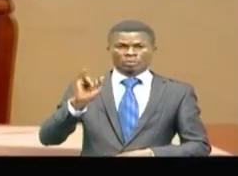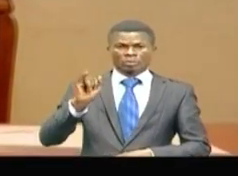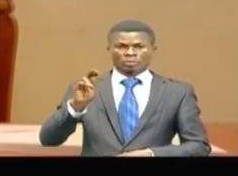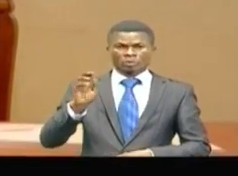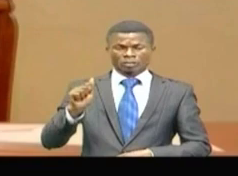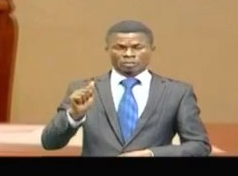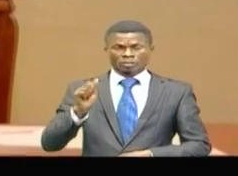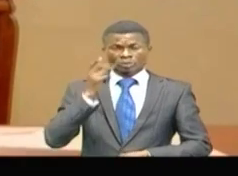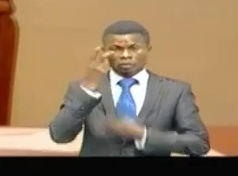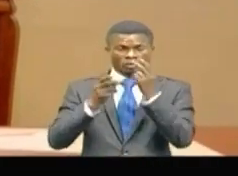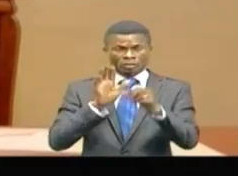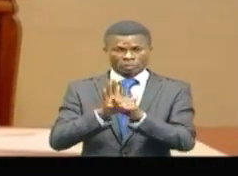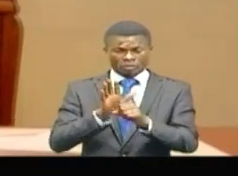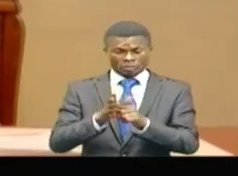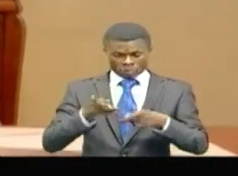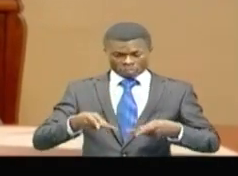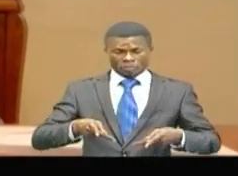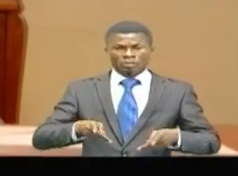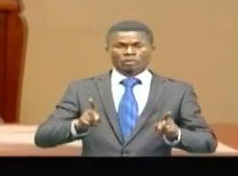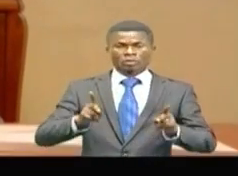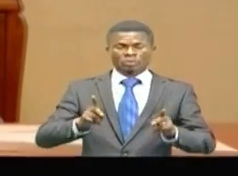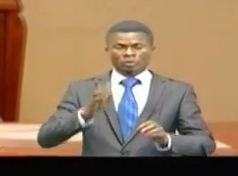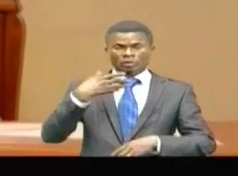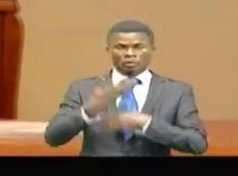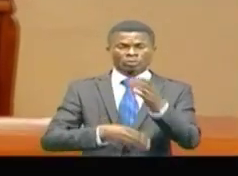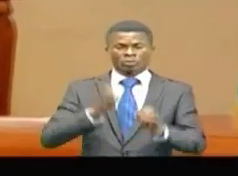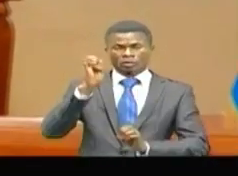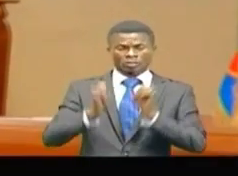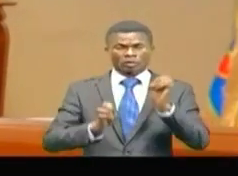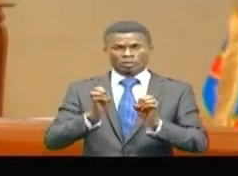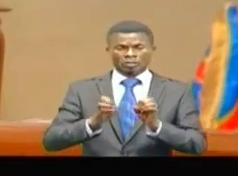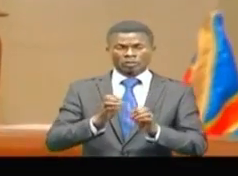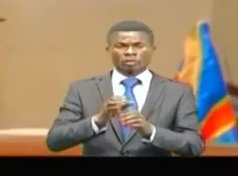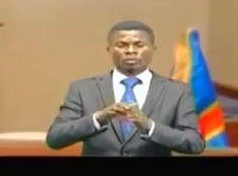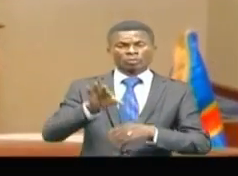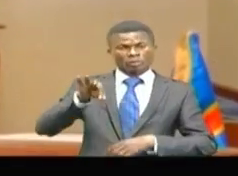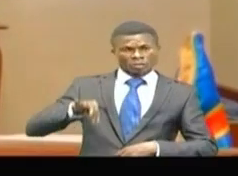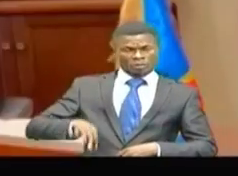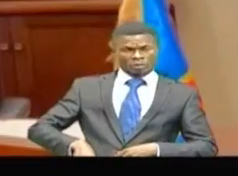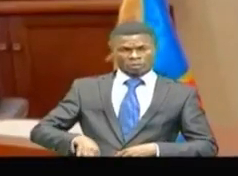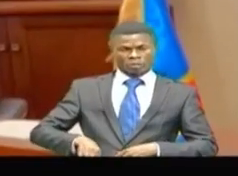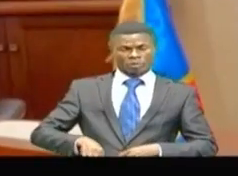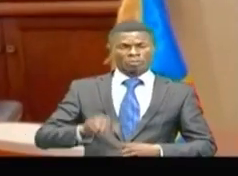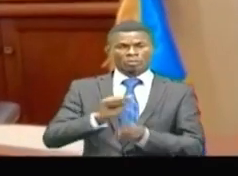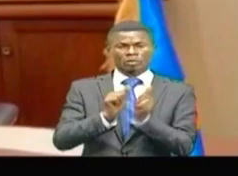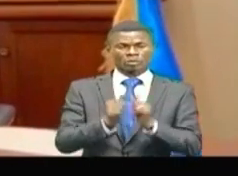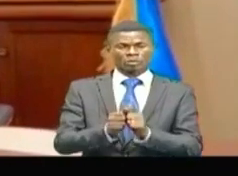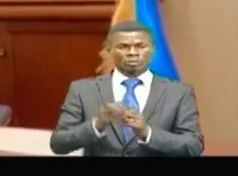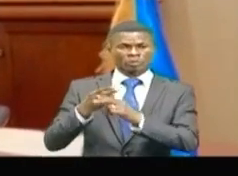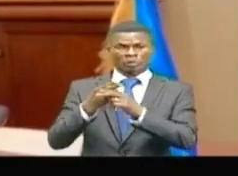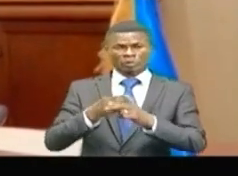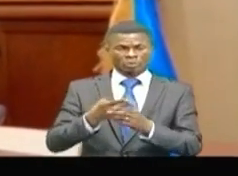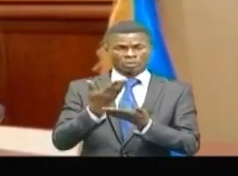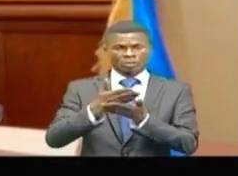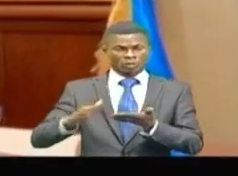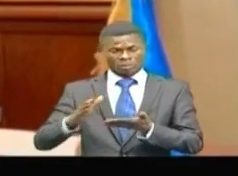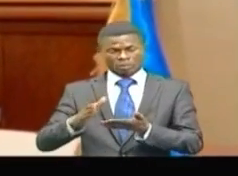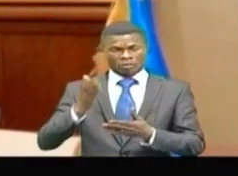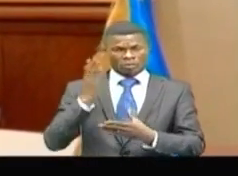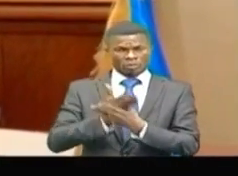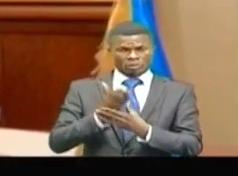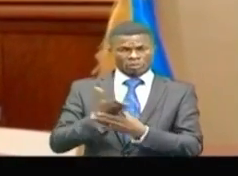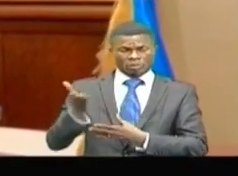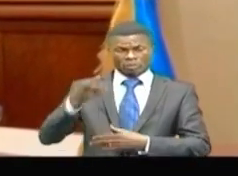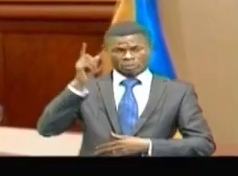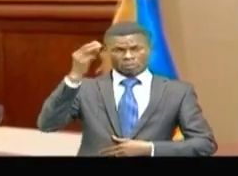sur terrain lui ont permis d'évaluer les acquis et les défis sécuritaires dans cette zone sinistrée. Le Premier